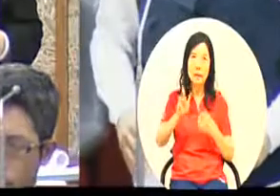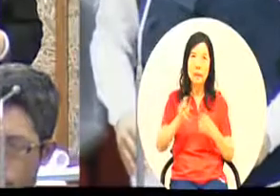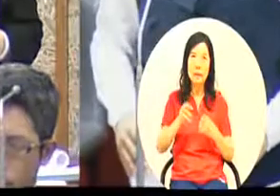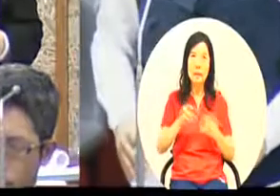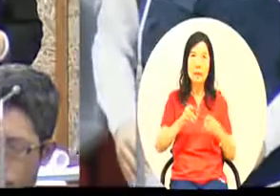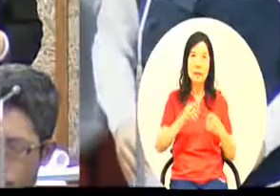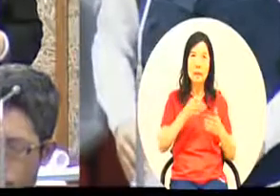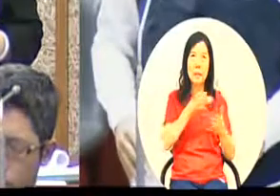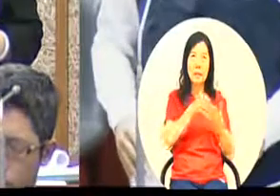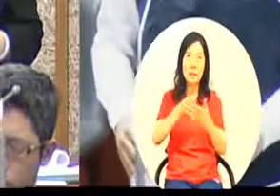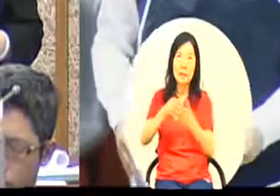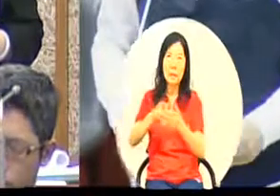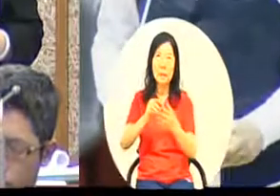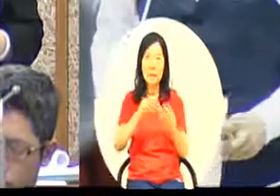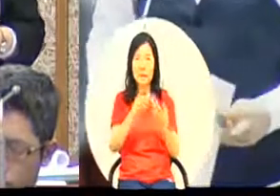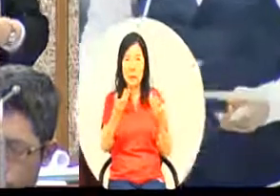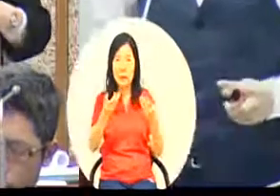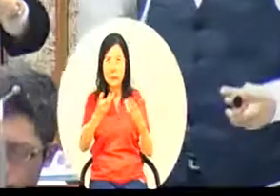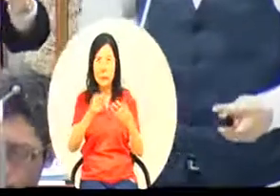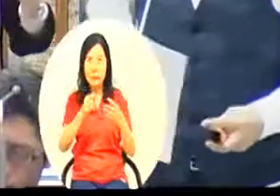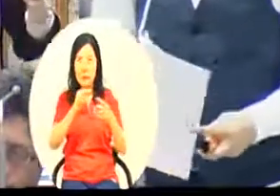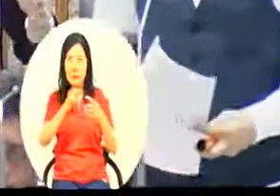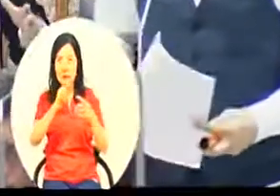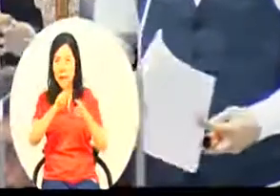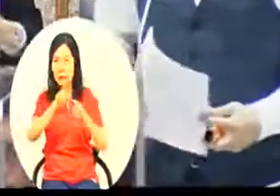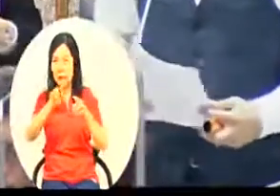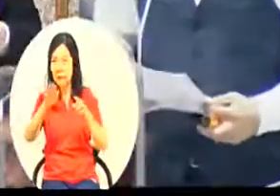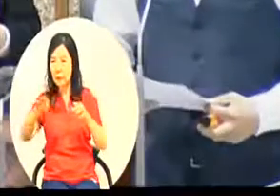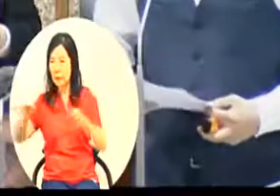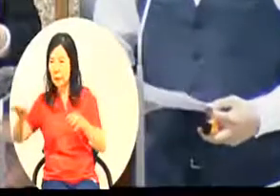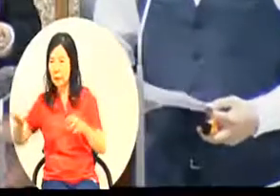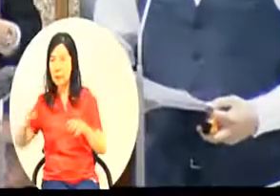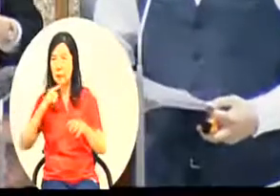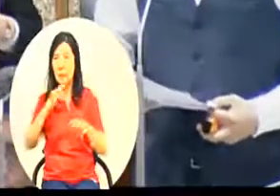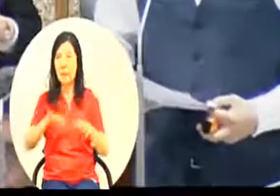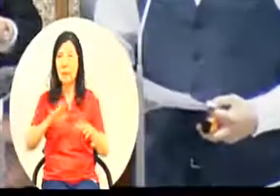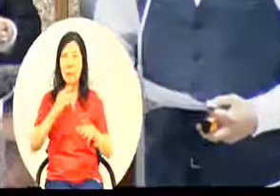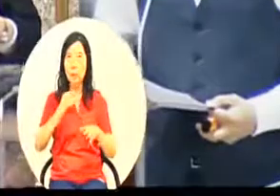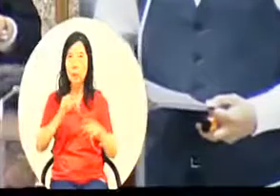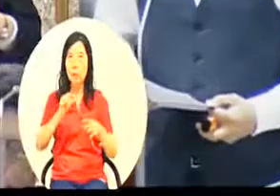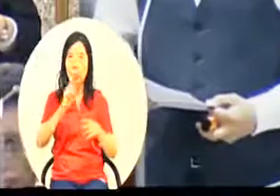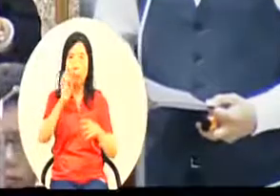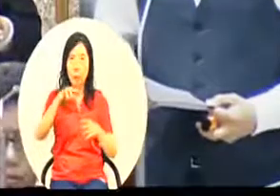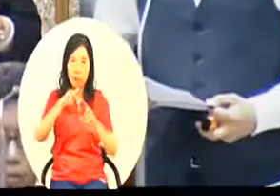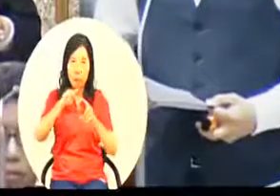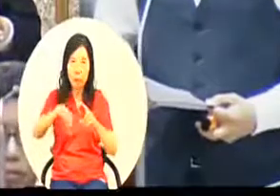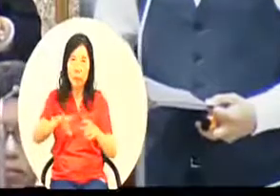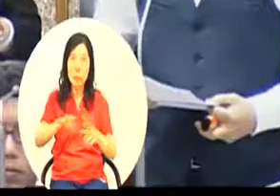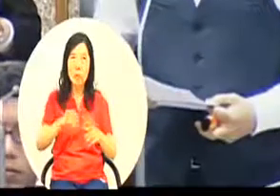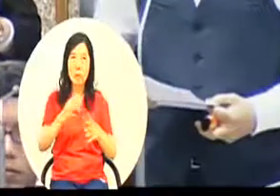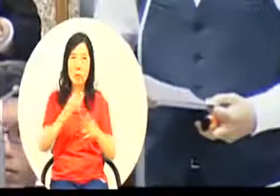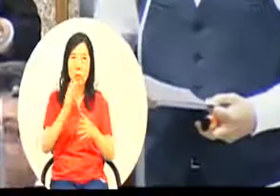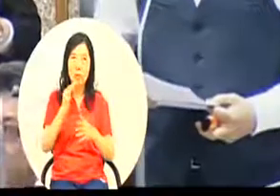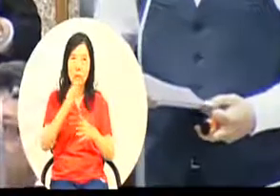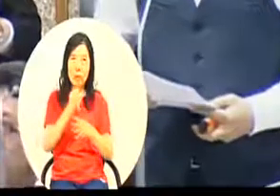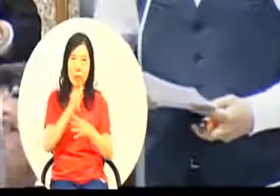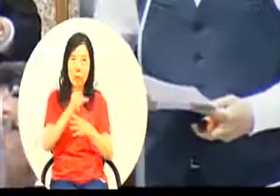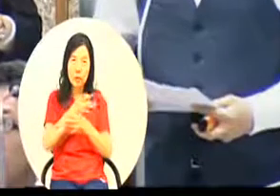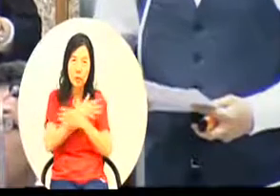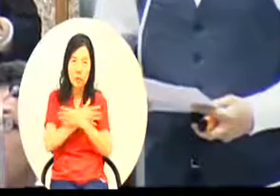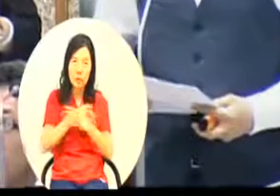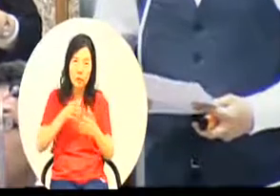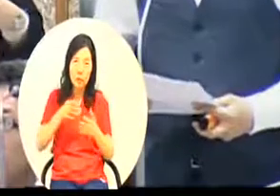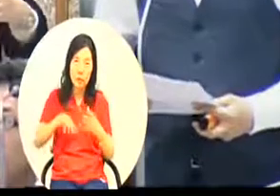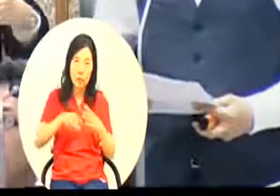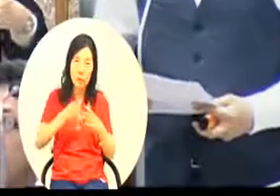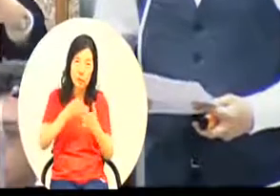只是分阶段而已。如果说我们在某个区域内说我们让有几所是先报名先抽，然后再